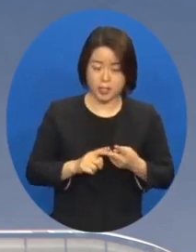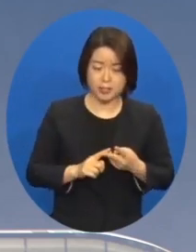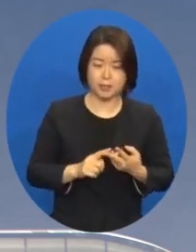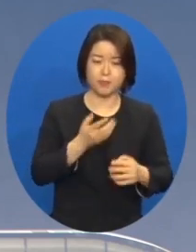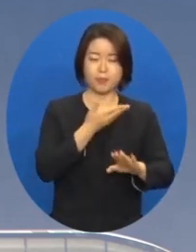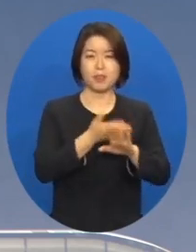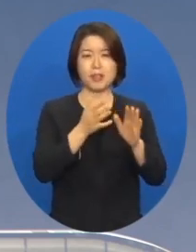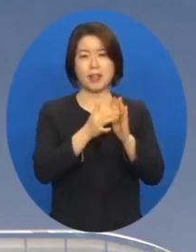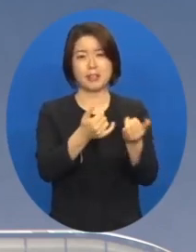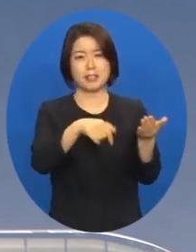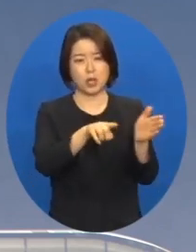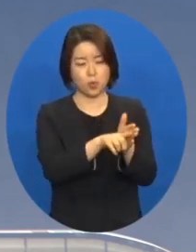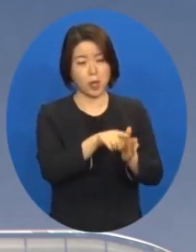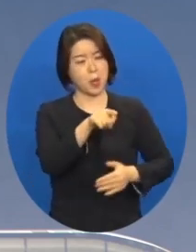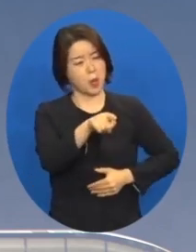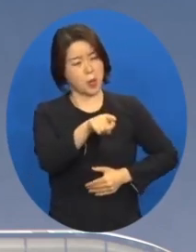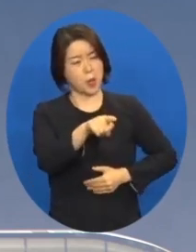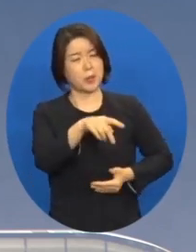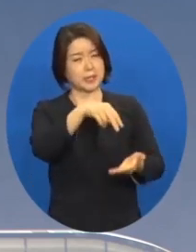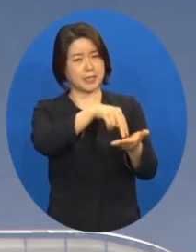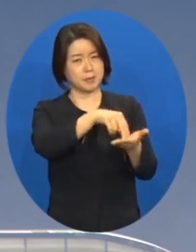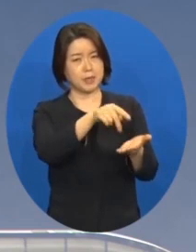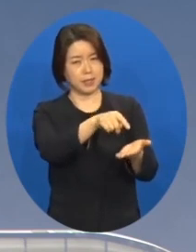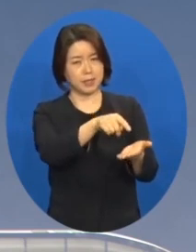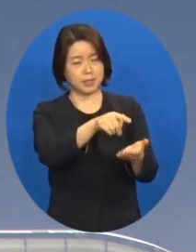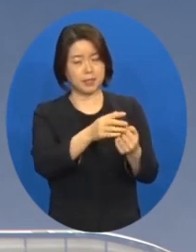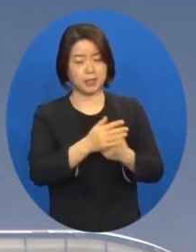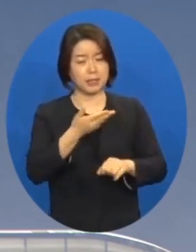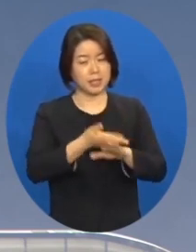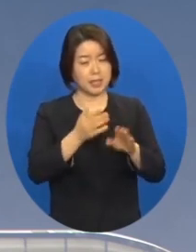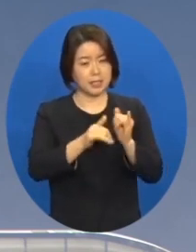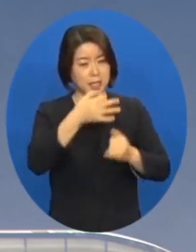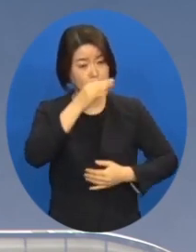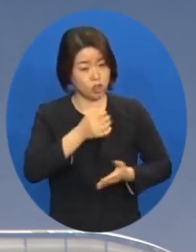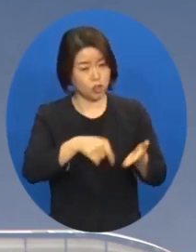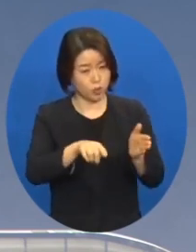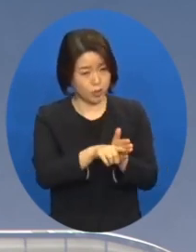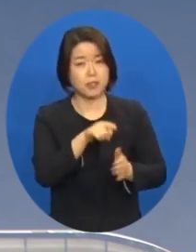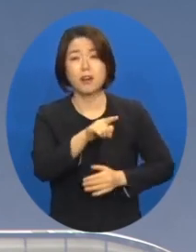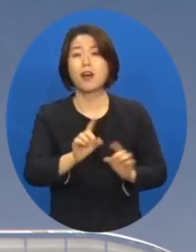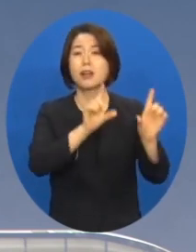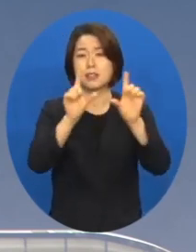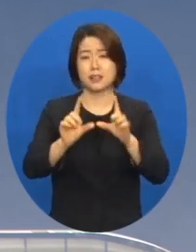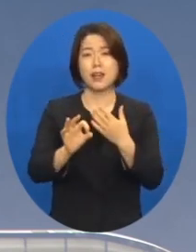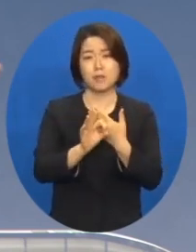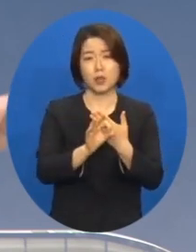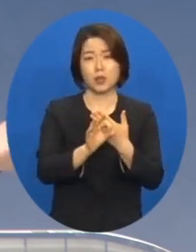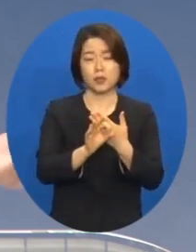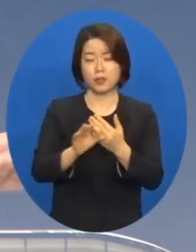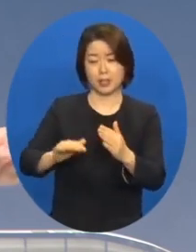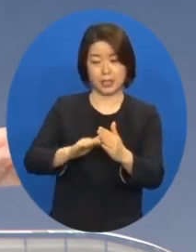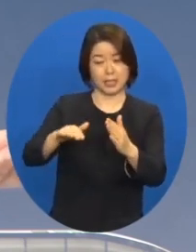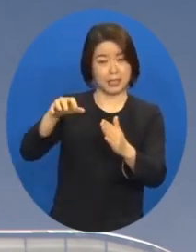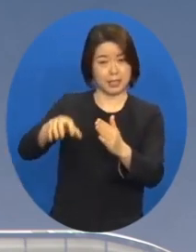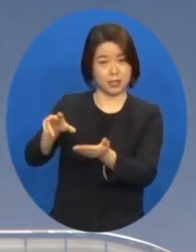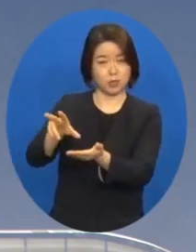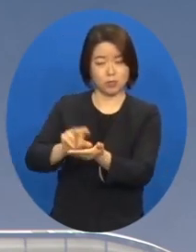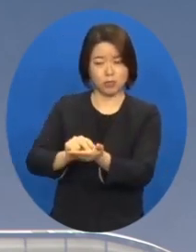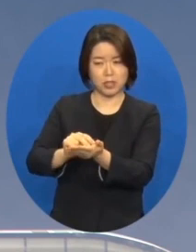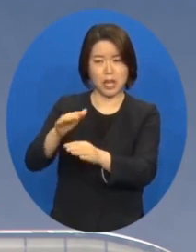위해서, 다른 사람의 입장에서, 다른 사람의 유익을 위해서 그렇게 살게 되면 가정 문제 해결 안 될